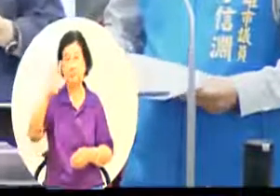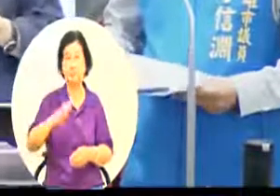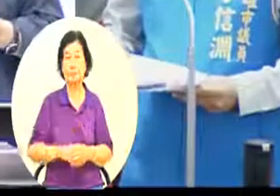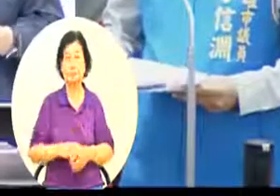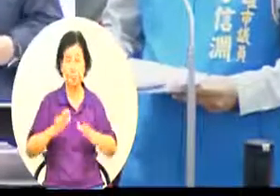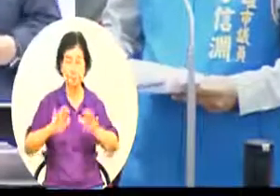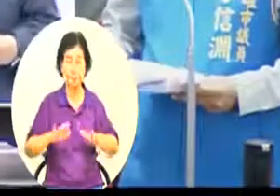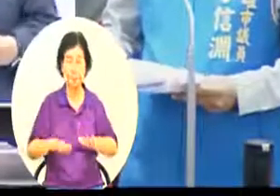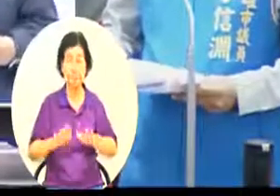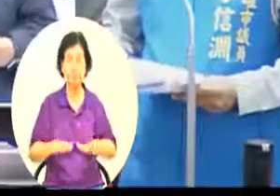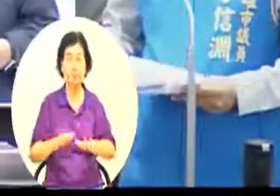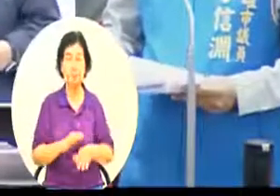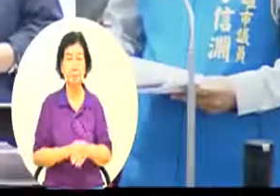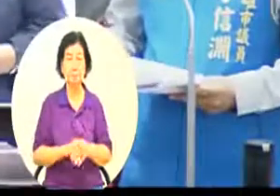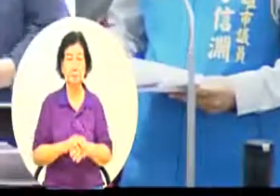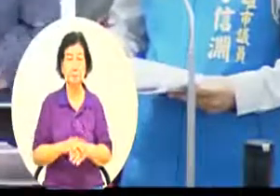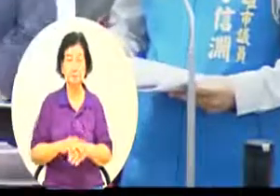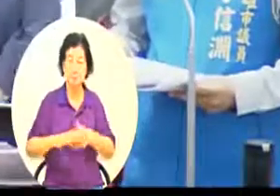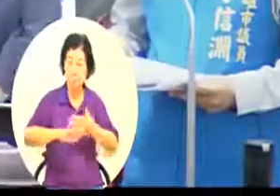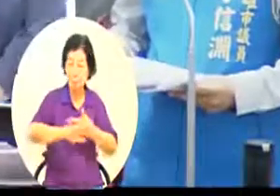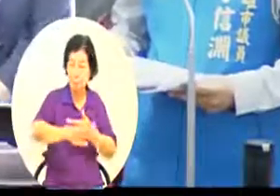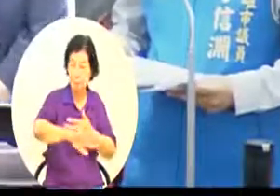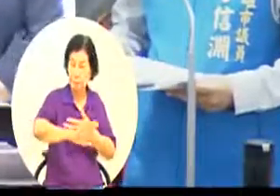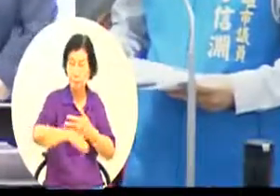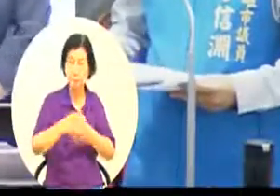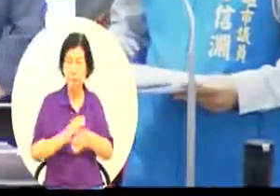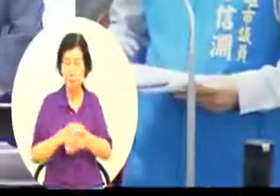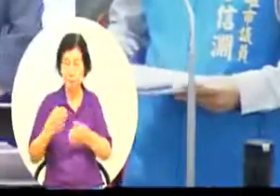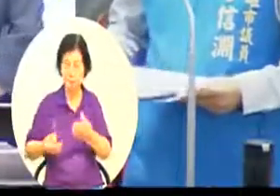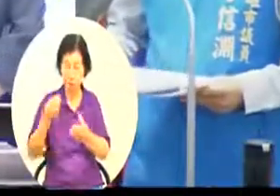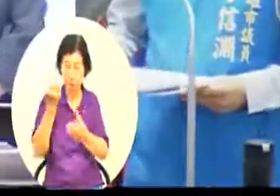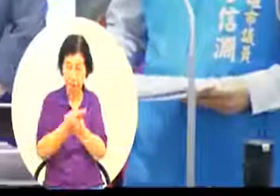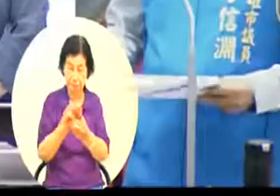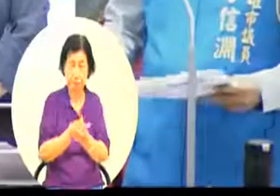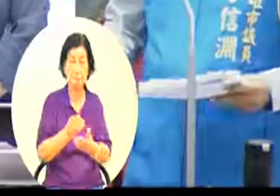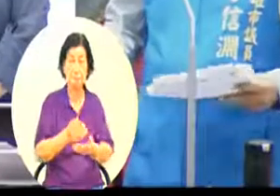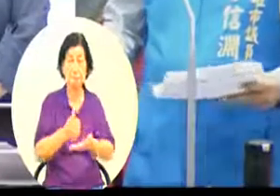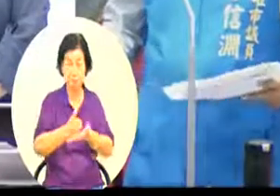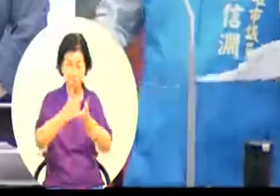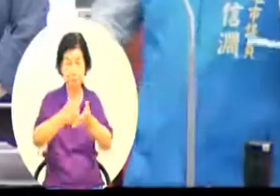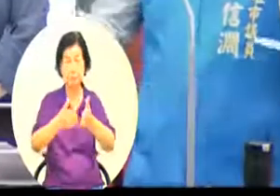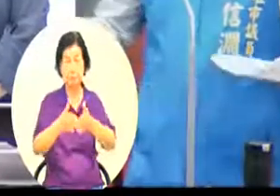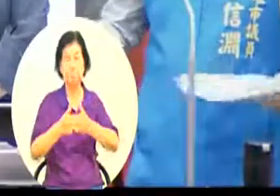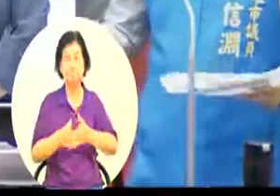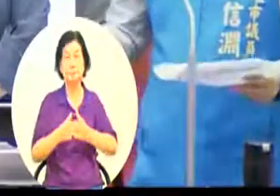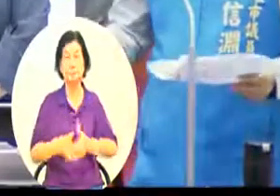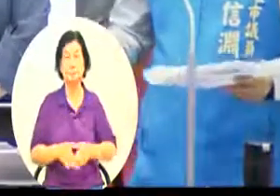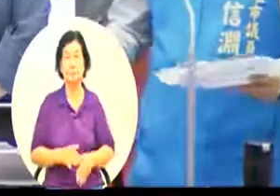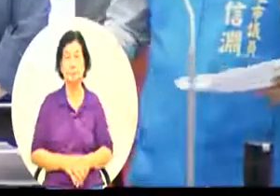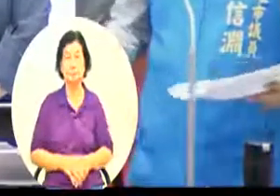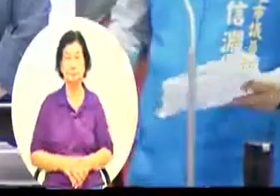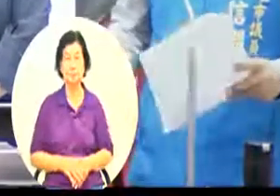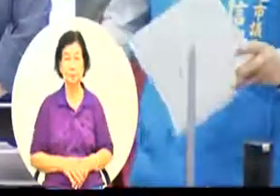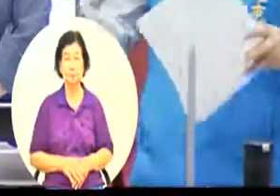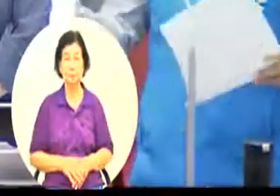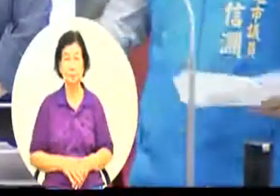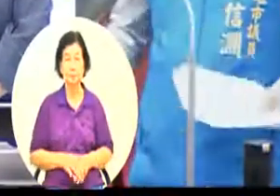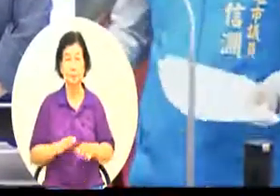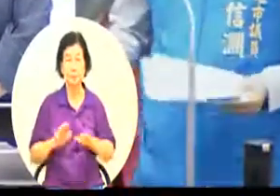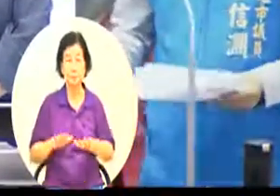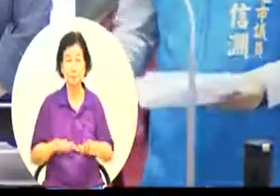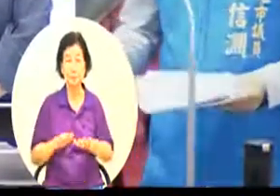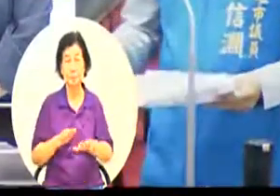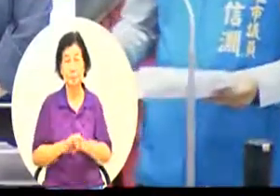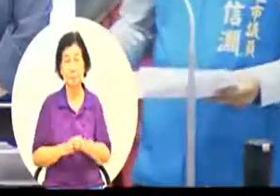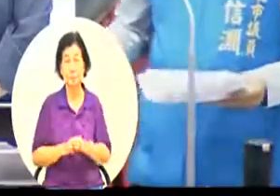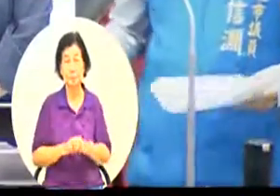电其他的投资计划，这个我们应该尊重。 啊，市长，另外我要说明了一下，就是说。照你这